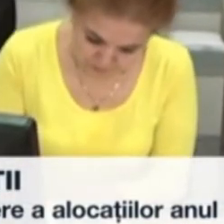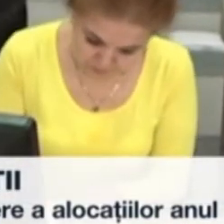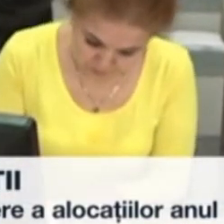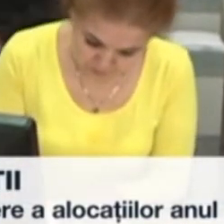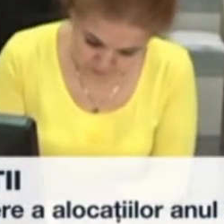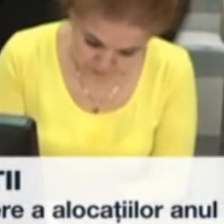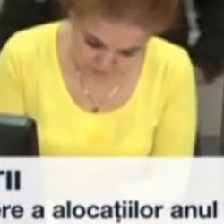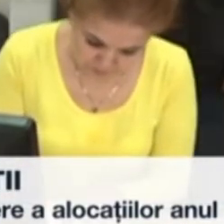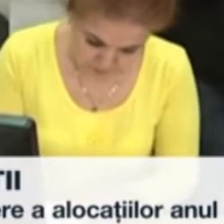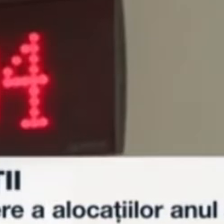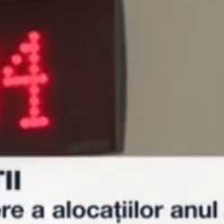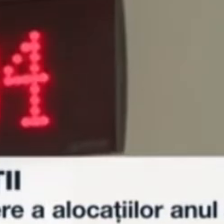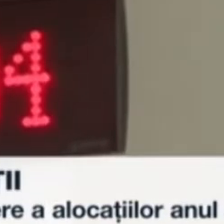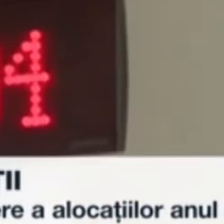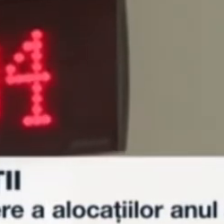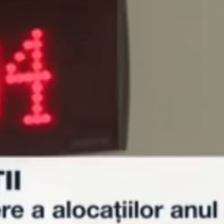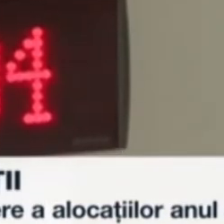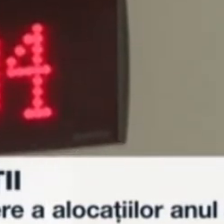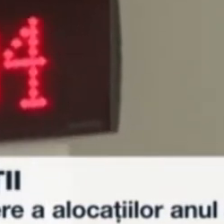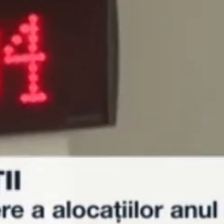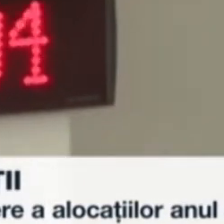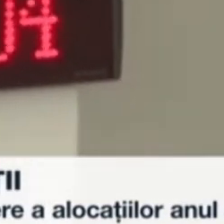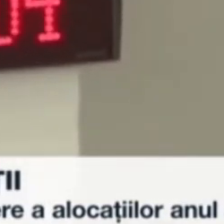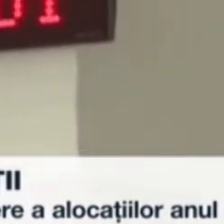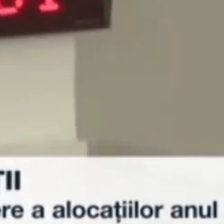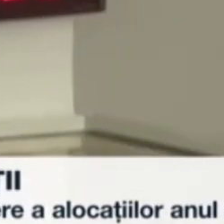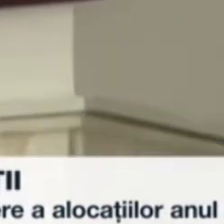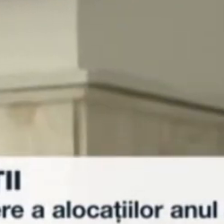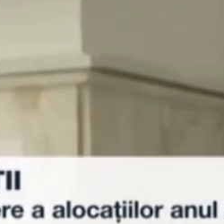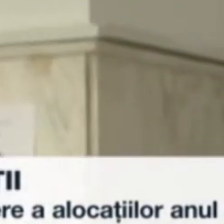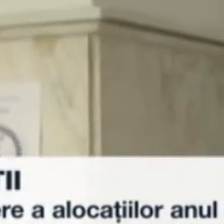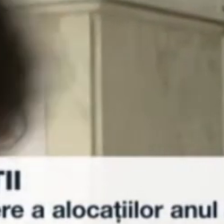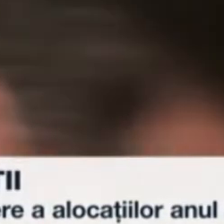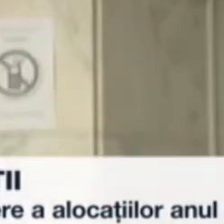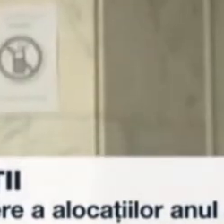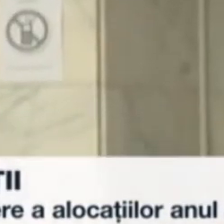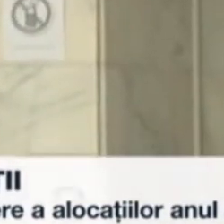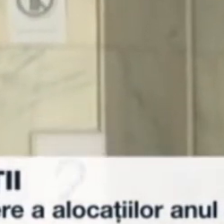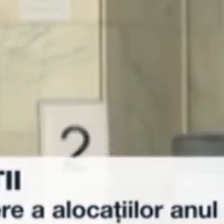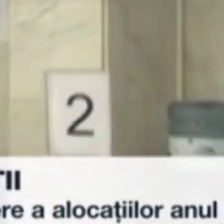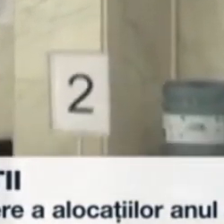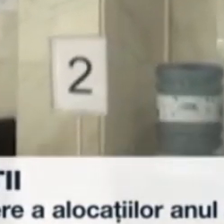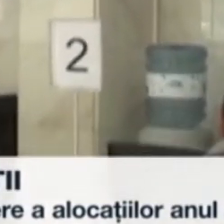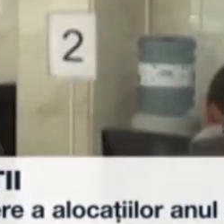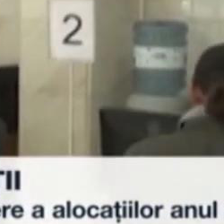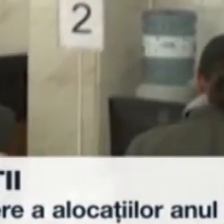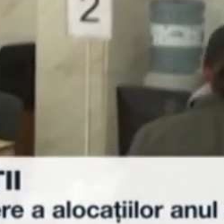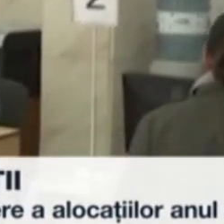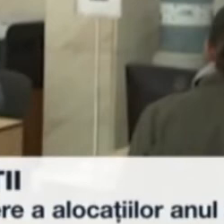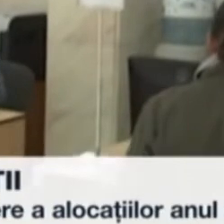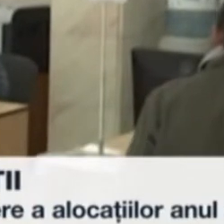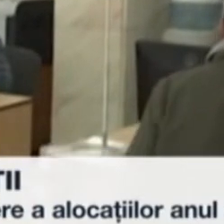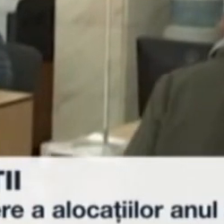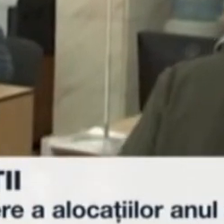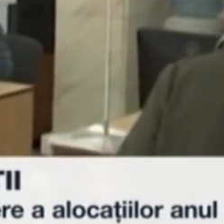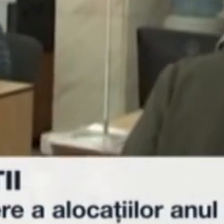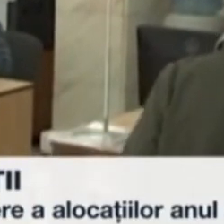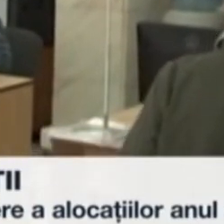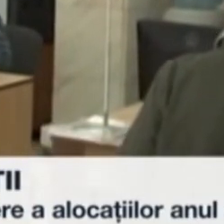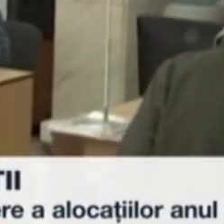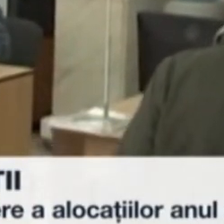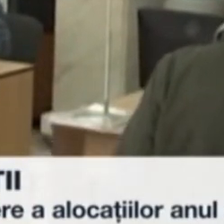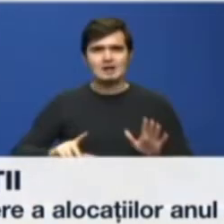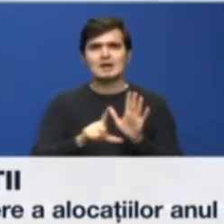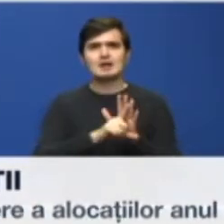tăierea sporurilor bugetarilor. Legea salarizării va corecta această problemă. Și atunci când va fi gata